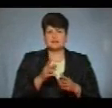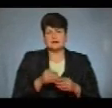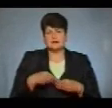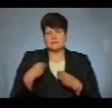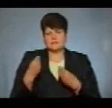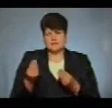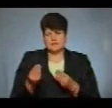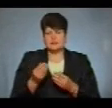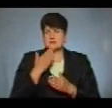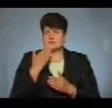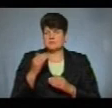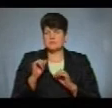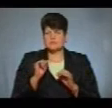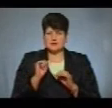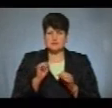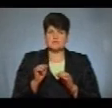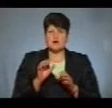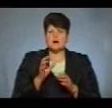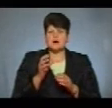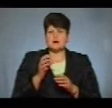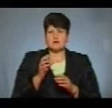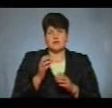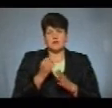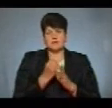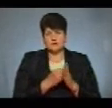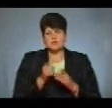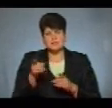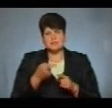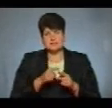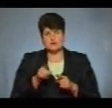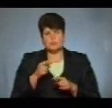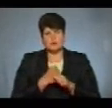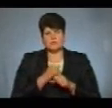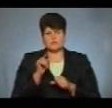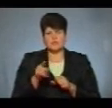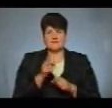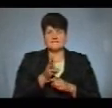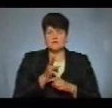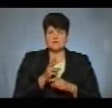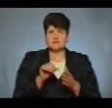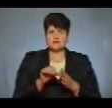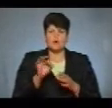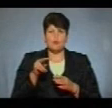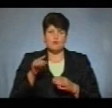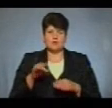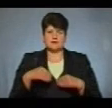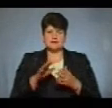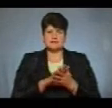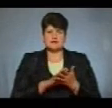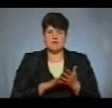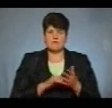запит до керівництва телеканалу, щоб дізнатися, чи телеканал виготовляв це відео. І члени «Опори» 8 липня подали заяву до